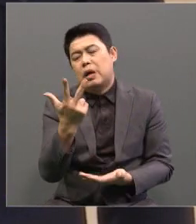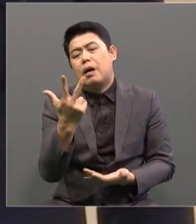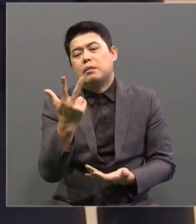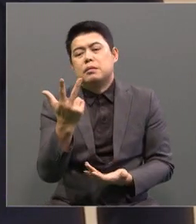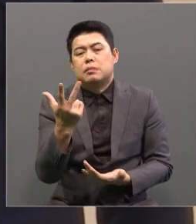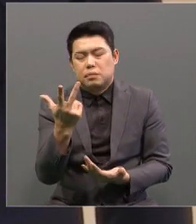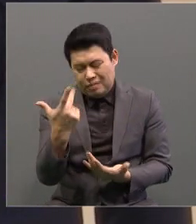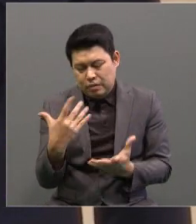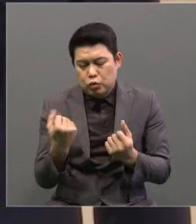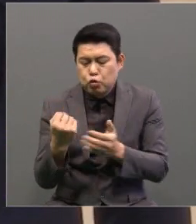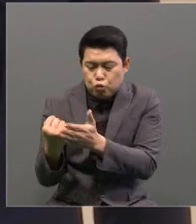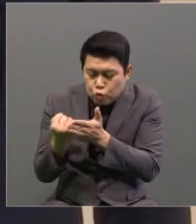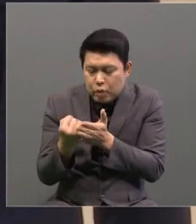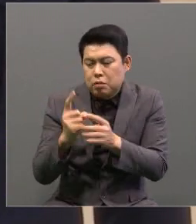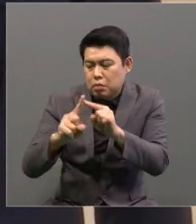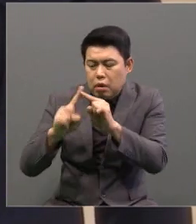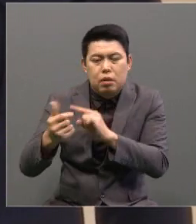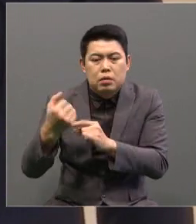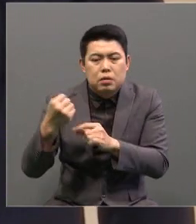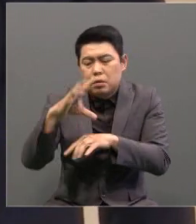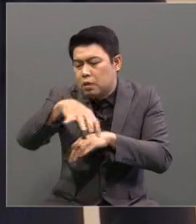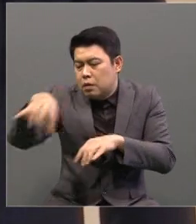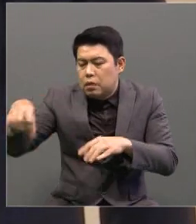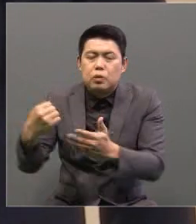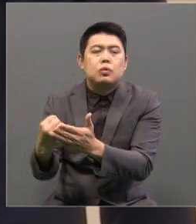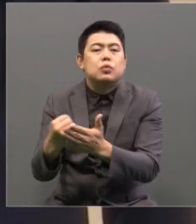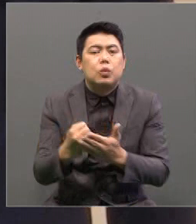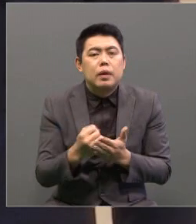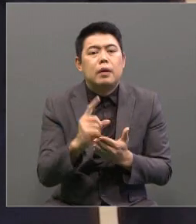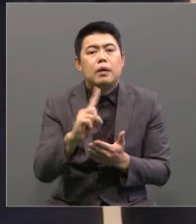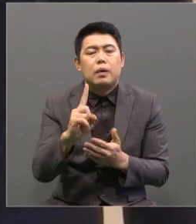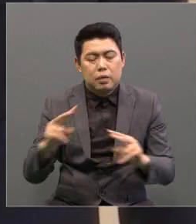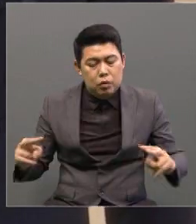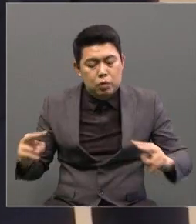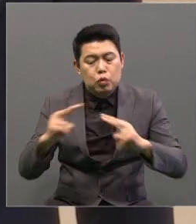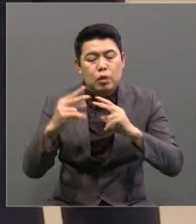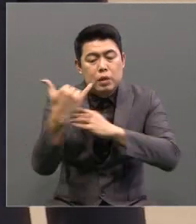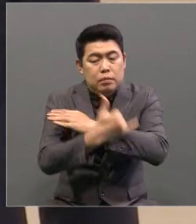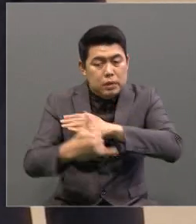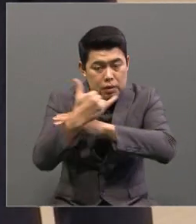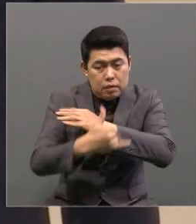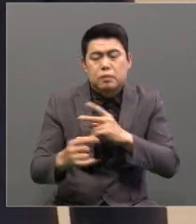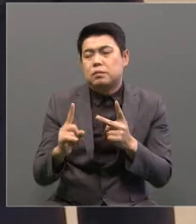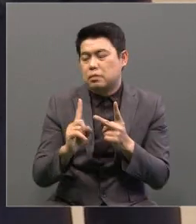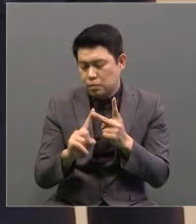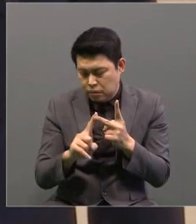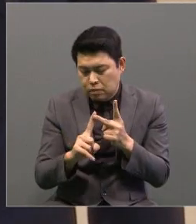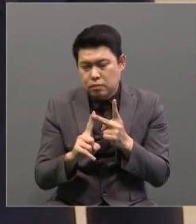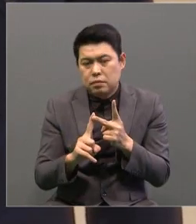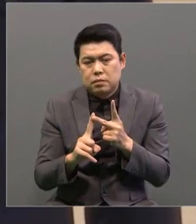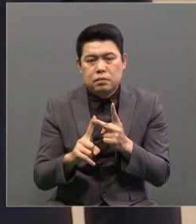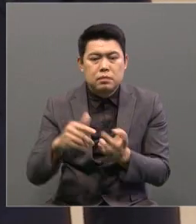รา ได้รับการสนับสนุนเป็นอย่างดีย ิ่งนะครับจากกระทรวงการต่างประเทศนะครับจาก